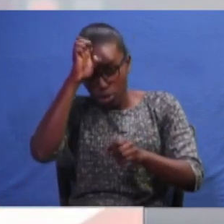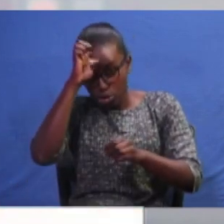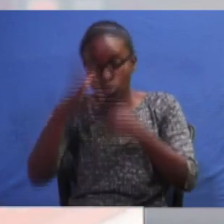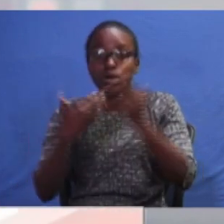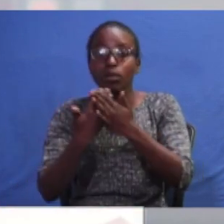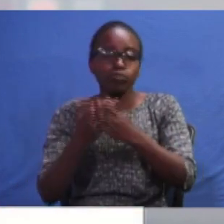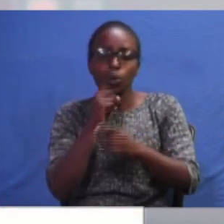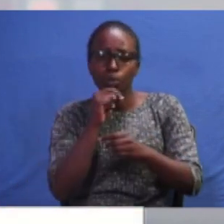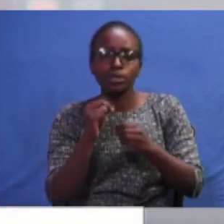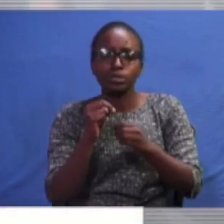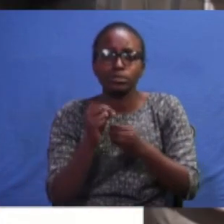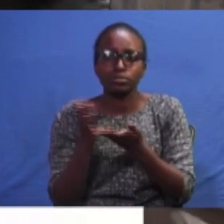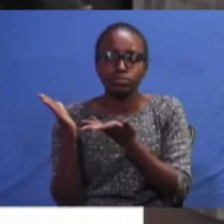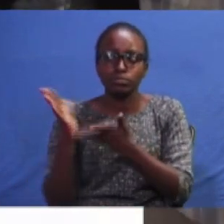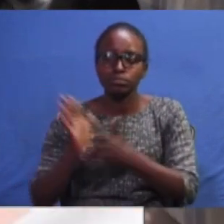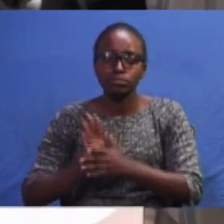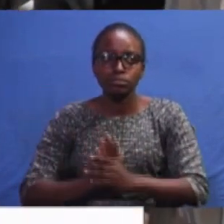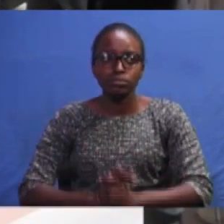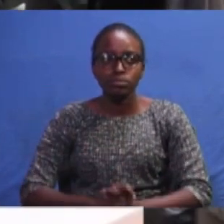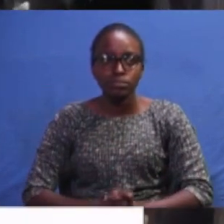yote yatimizwe.